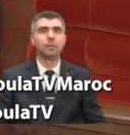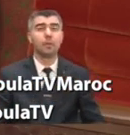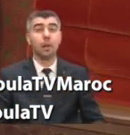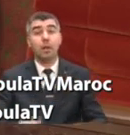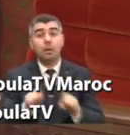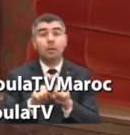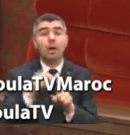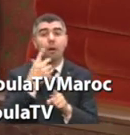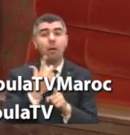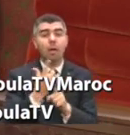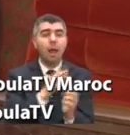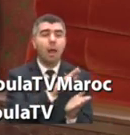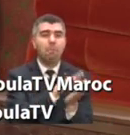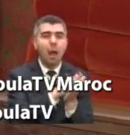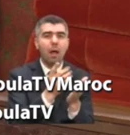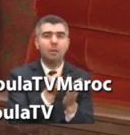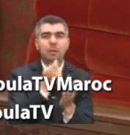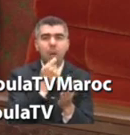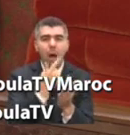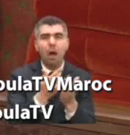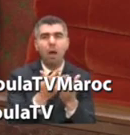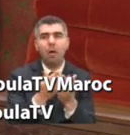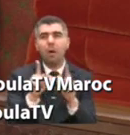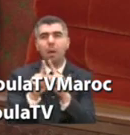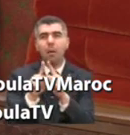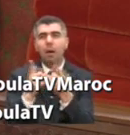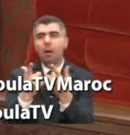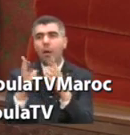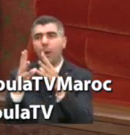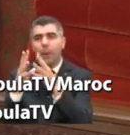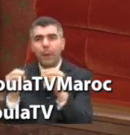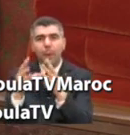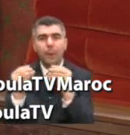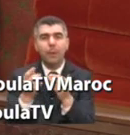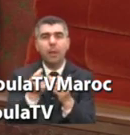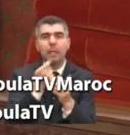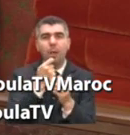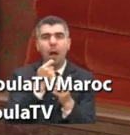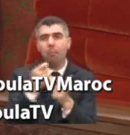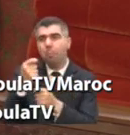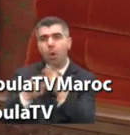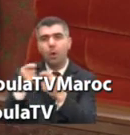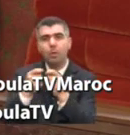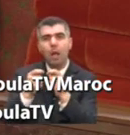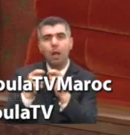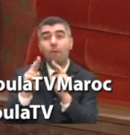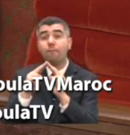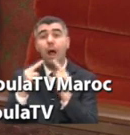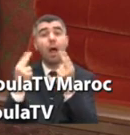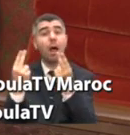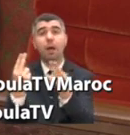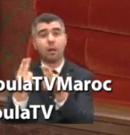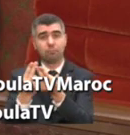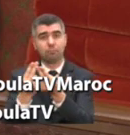تدبير المخزون الدوائي وحول ظاهرة ديال انقطاع الأدوية في الأسواق العالمية بشكل عام، لأن هذه